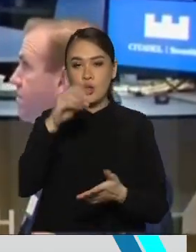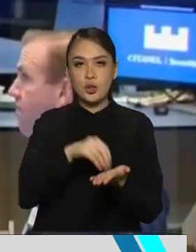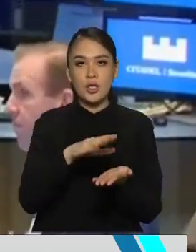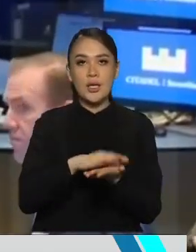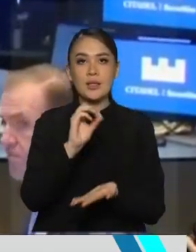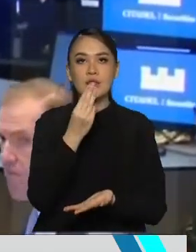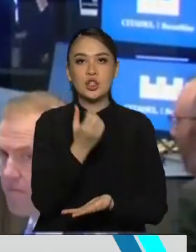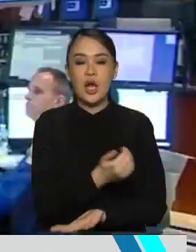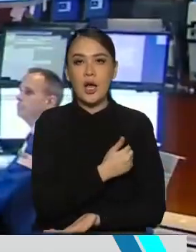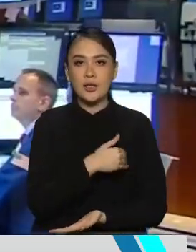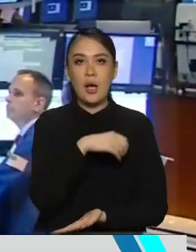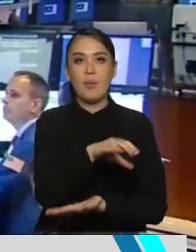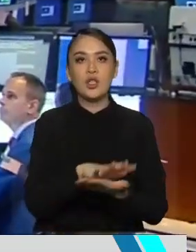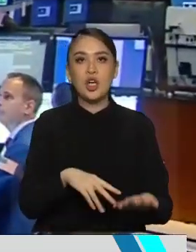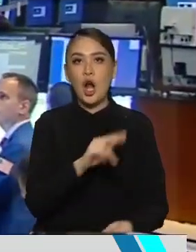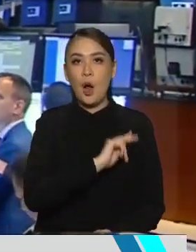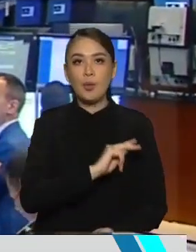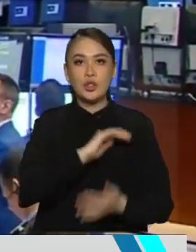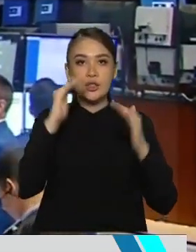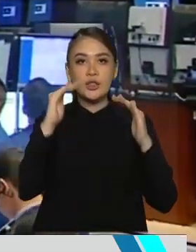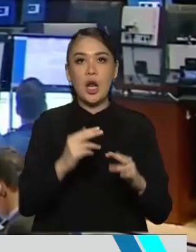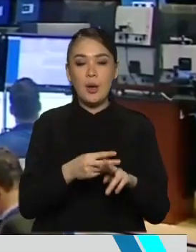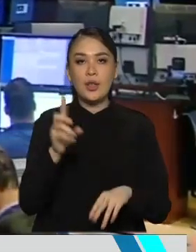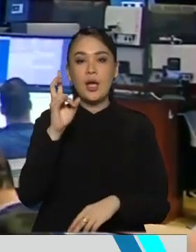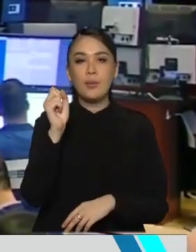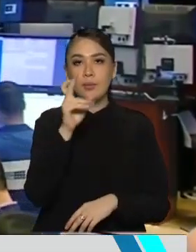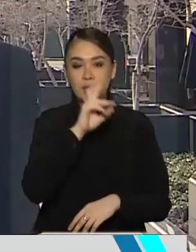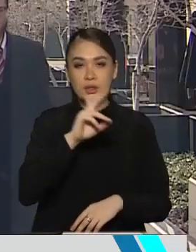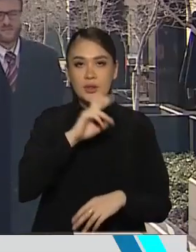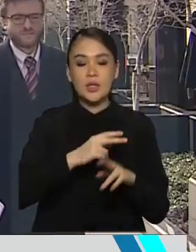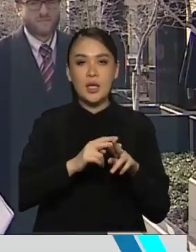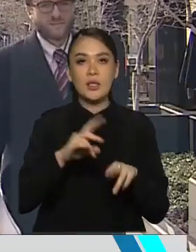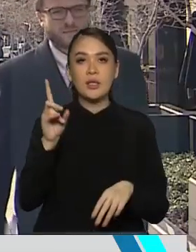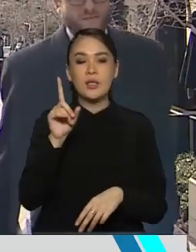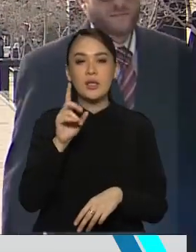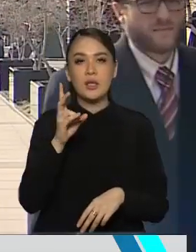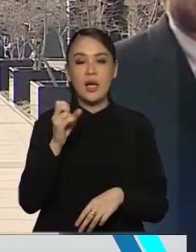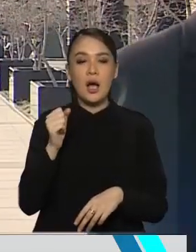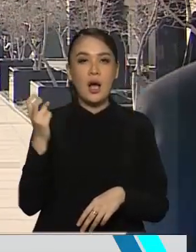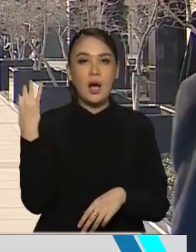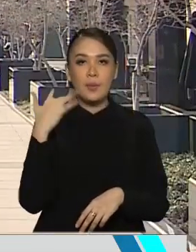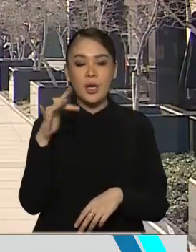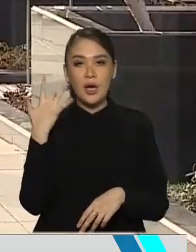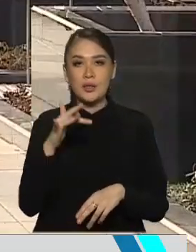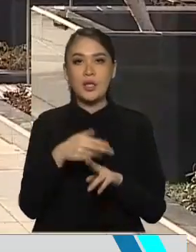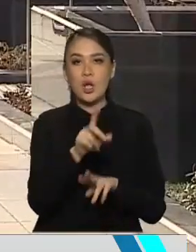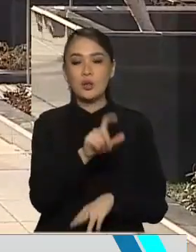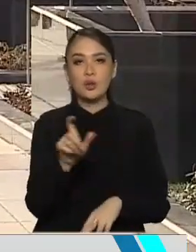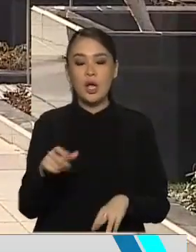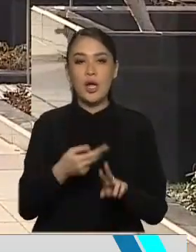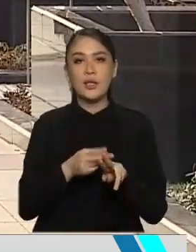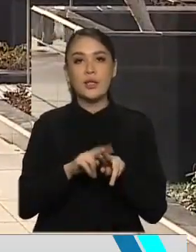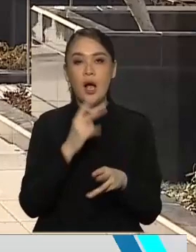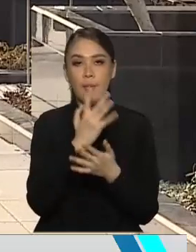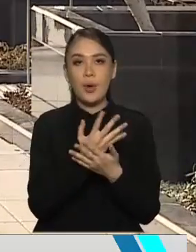США намерены продолжать работу по снижению цен на бензин для американских потребителей. Напомню, именно подорожание ГСМ считается одной